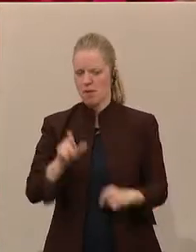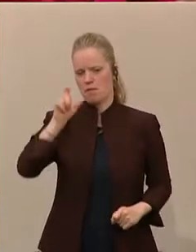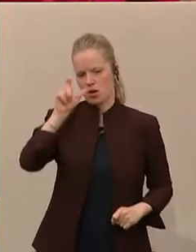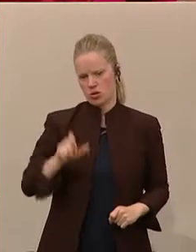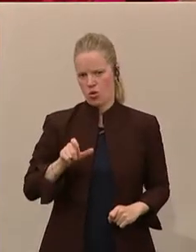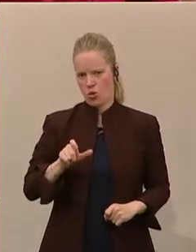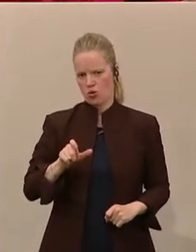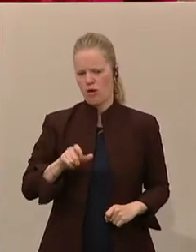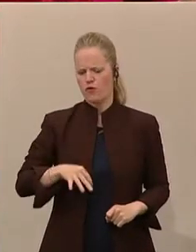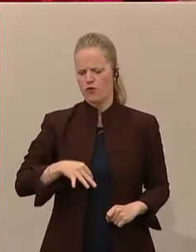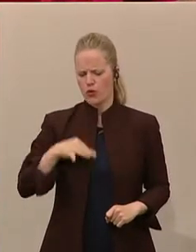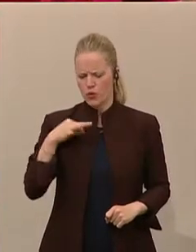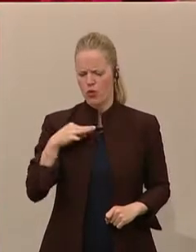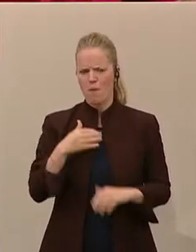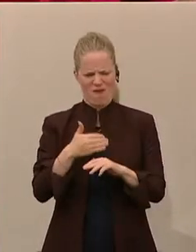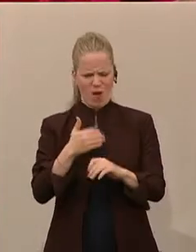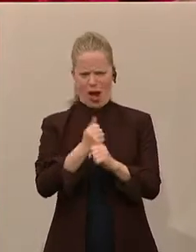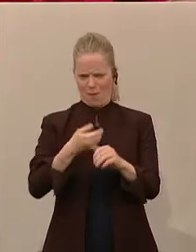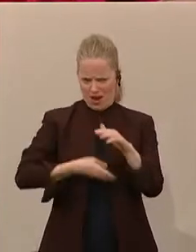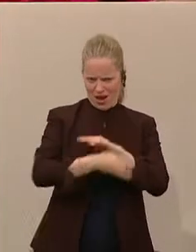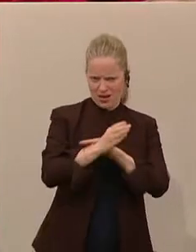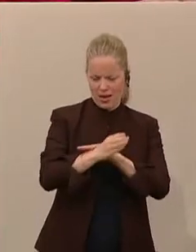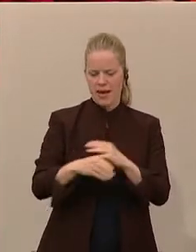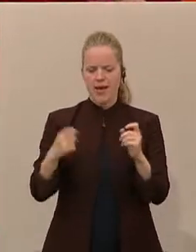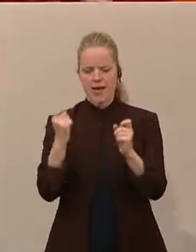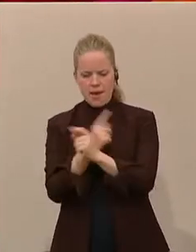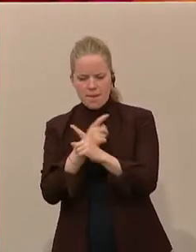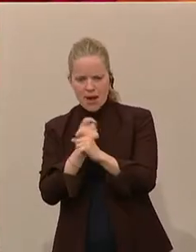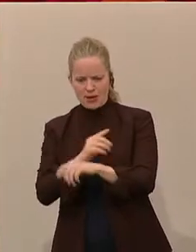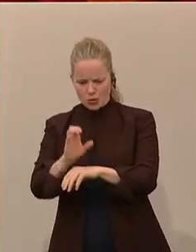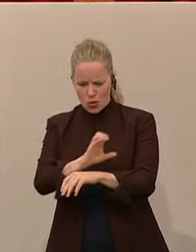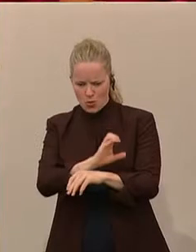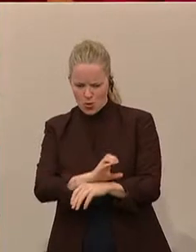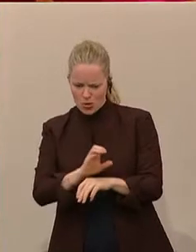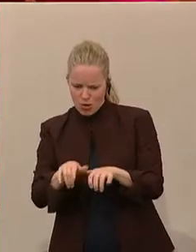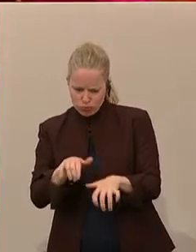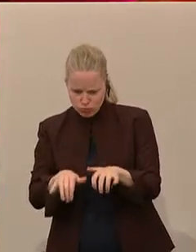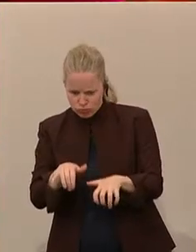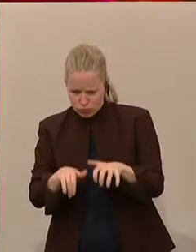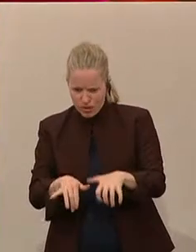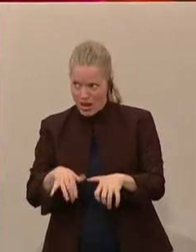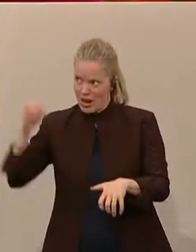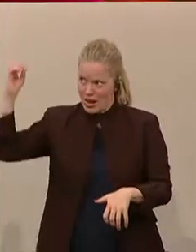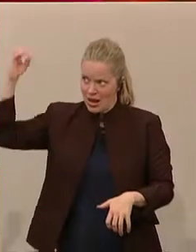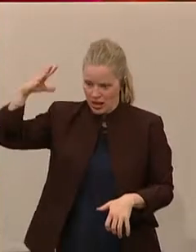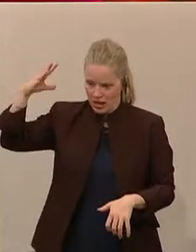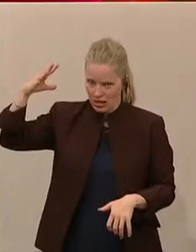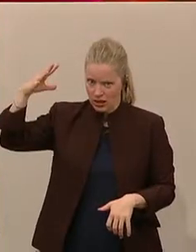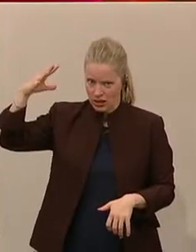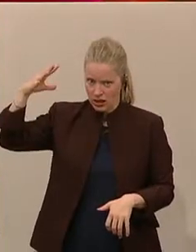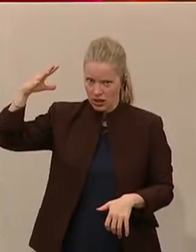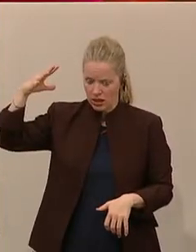geht und von 4 bis 6 die E-Mails am PC bearbeitet und das Licht aufdreht, ist das verdächtig?